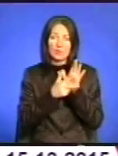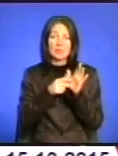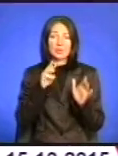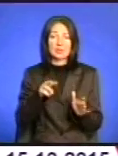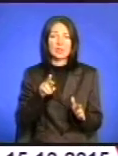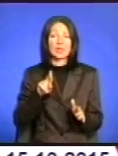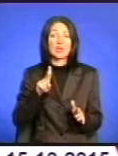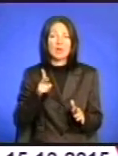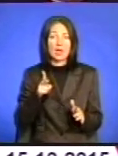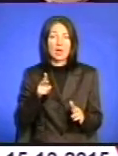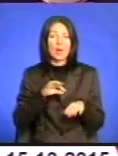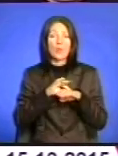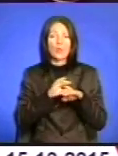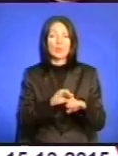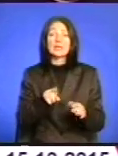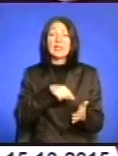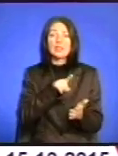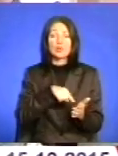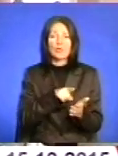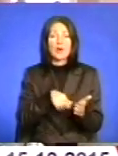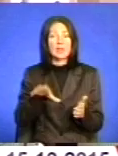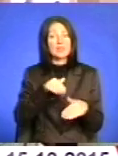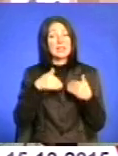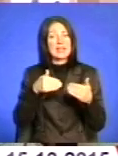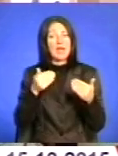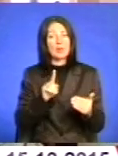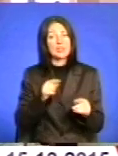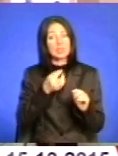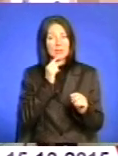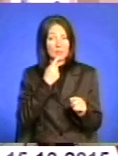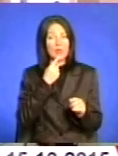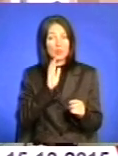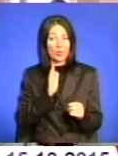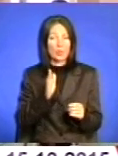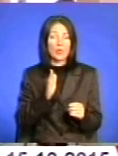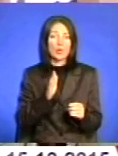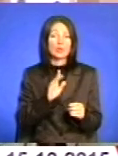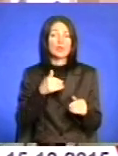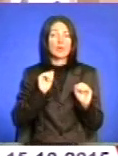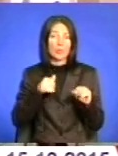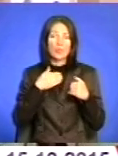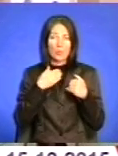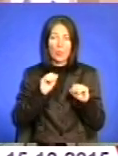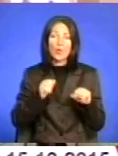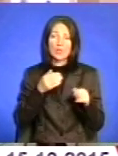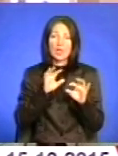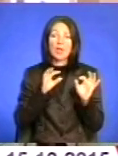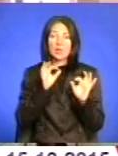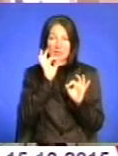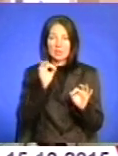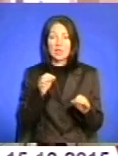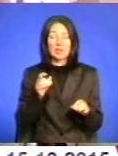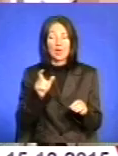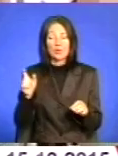як проходило тестування, всі ці етапи, чи складно було? Тобто, що ви можете порадити претендентам з Тернополя? Бути впевненим